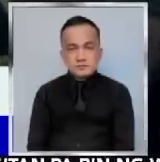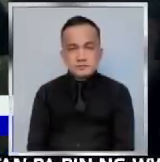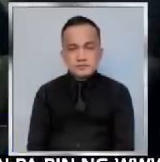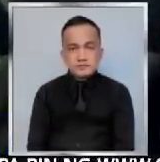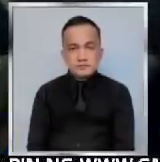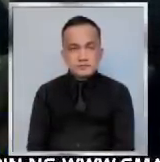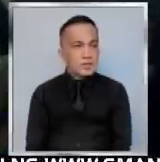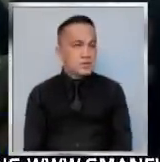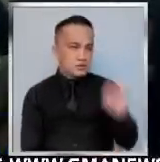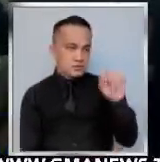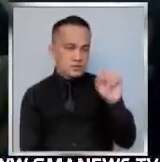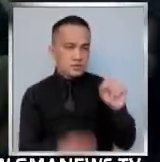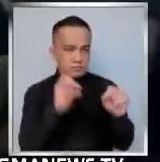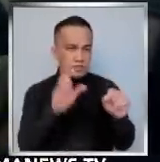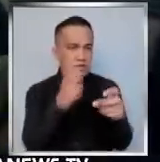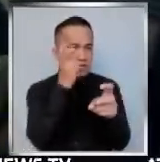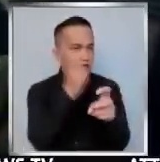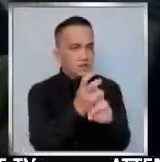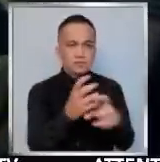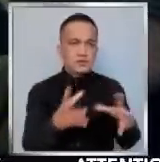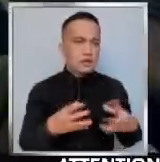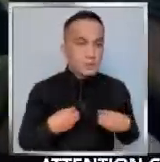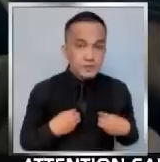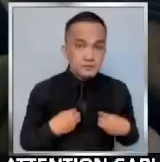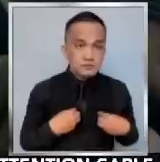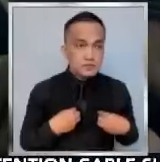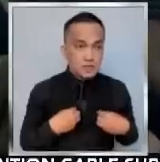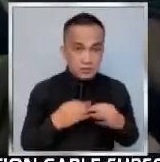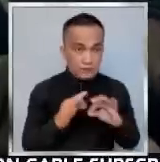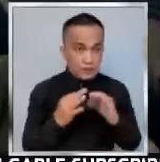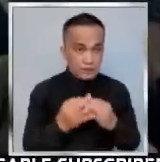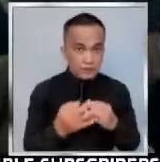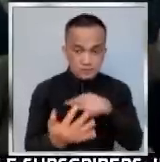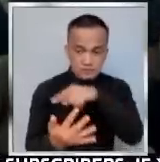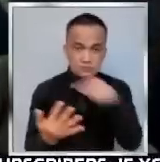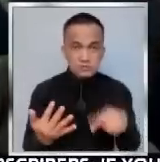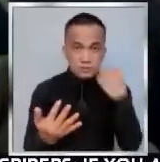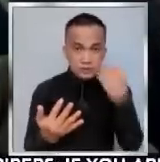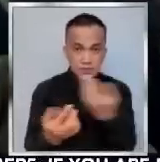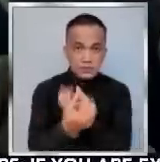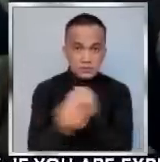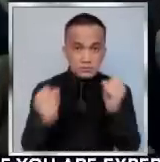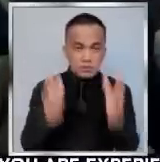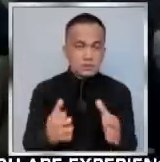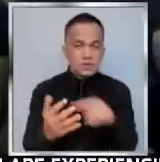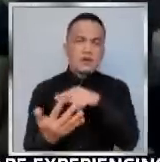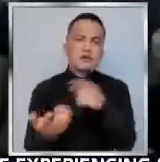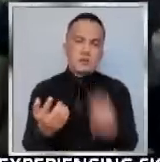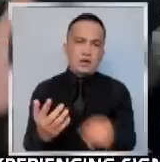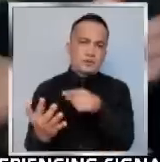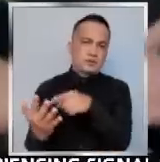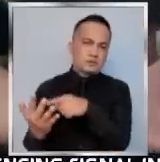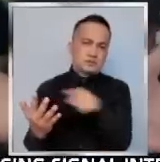Yes, Mel, hirap pa rin tanggapin ng mga kaanak ng mga nasawing rescuer yung sinapit nga ng kanilang mga mahal sa